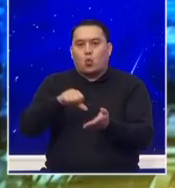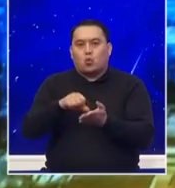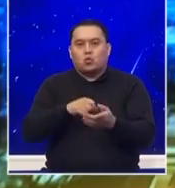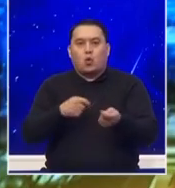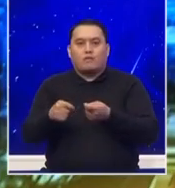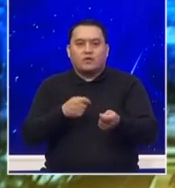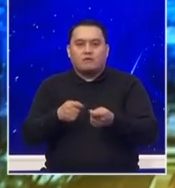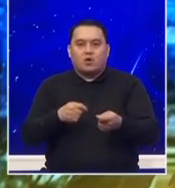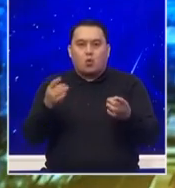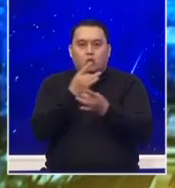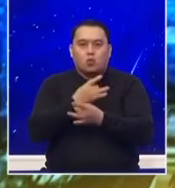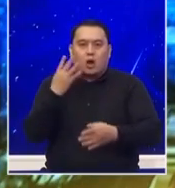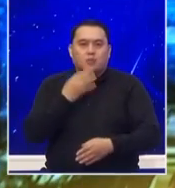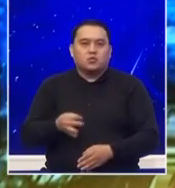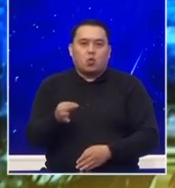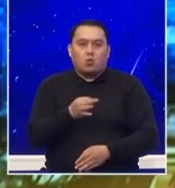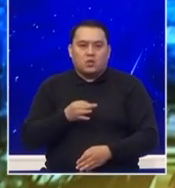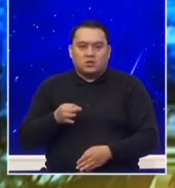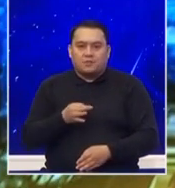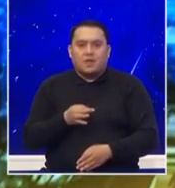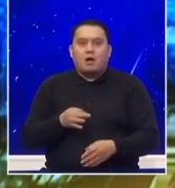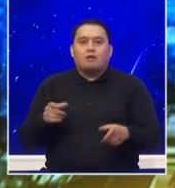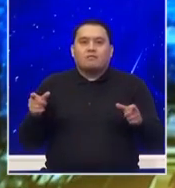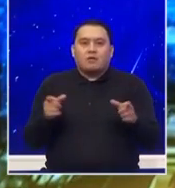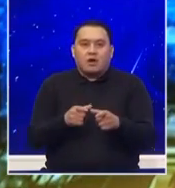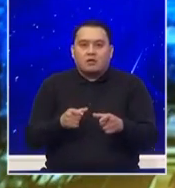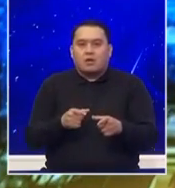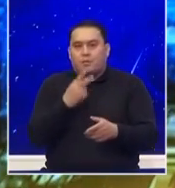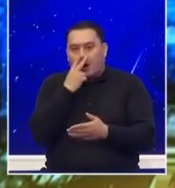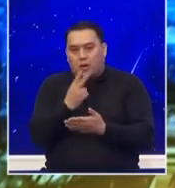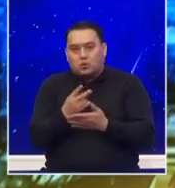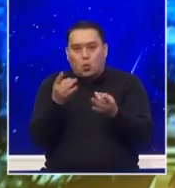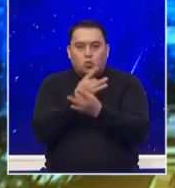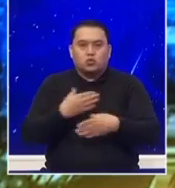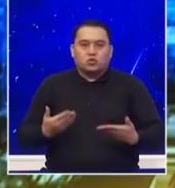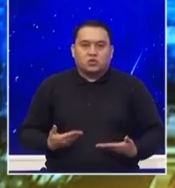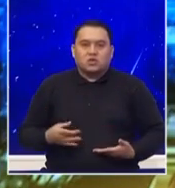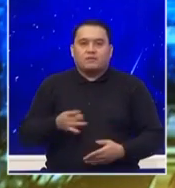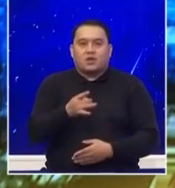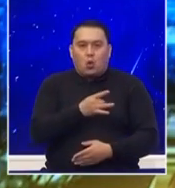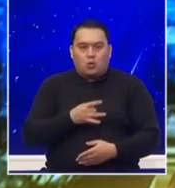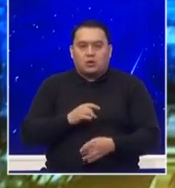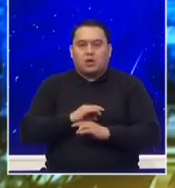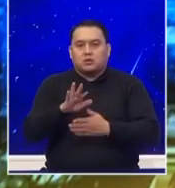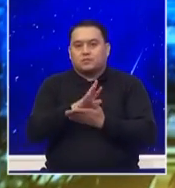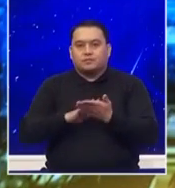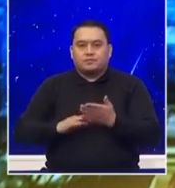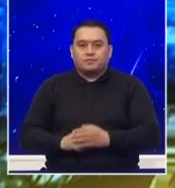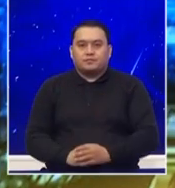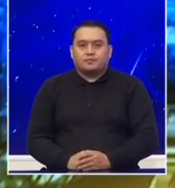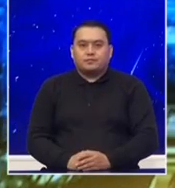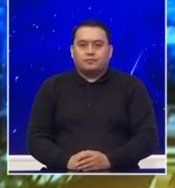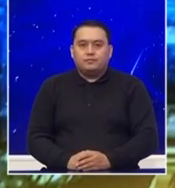участием руководителя управления культуры Алматинской области. Как пандемия отразилась на культурной жизни региона, узнаем из материалов